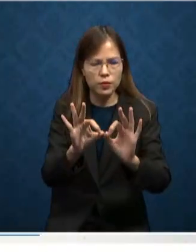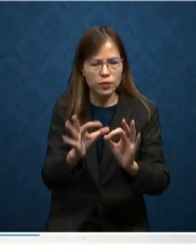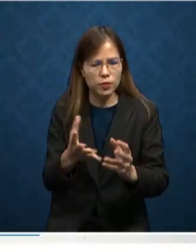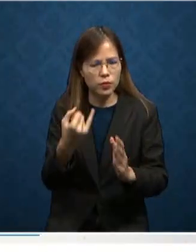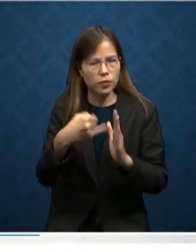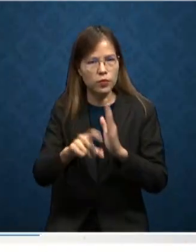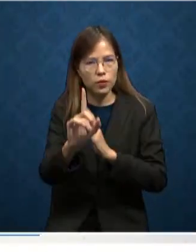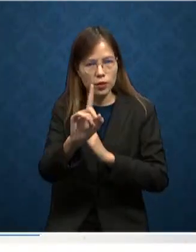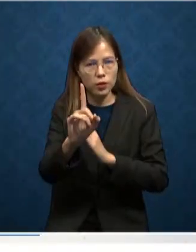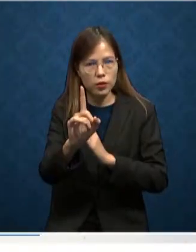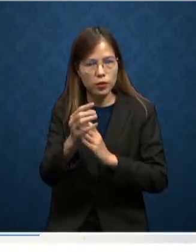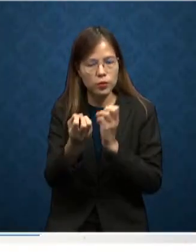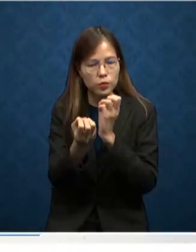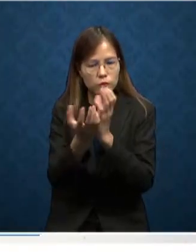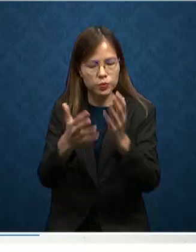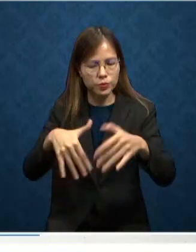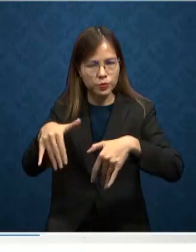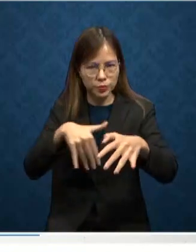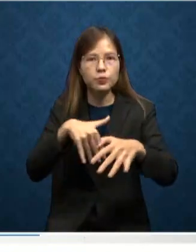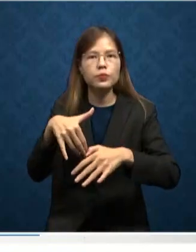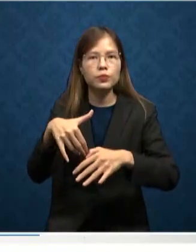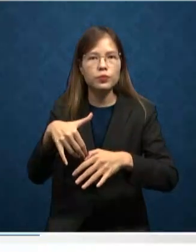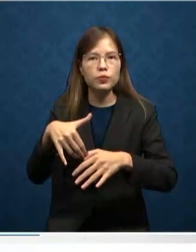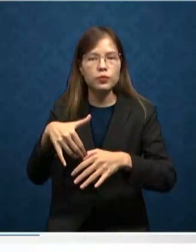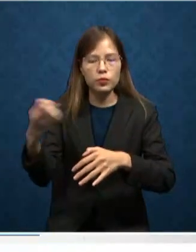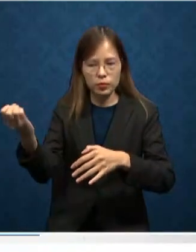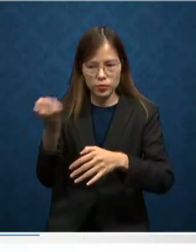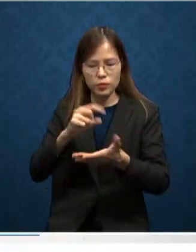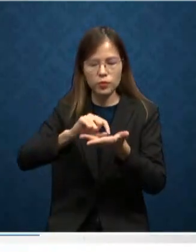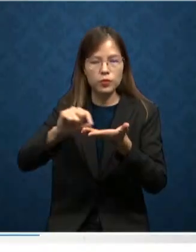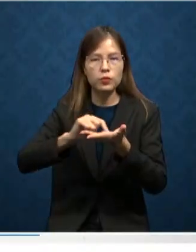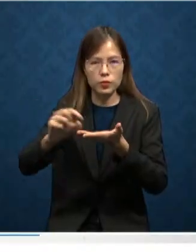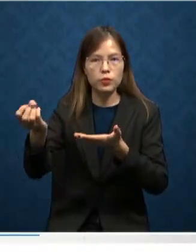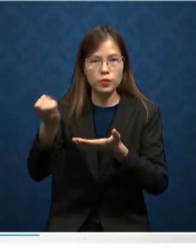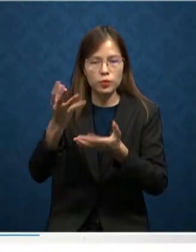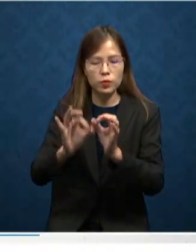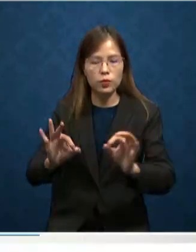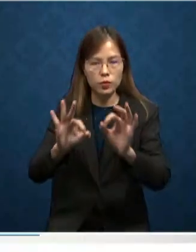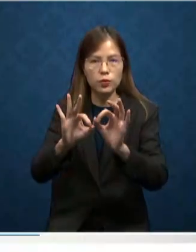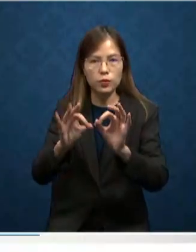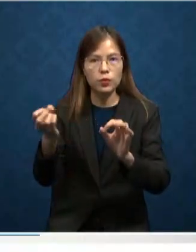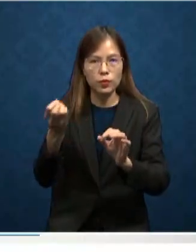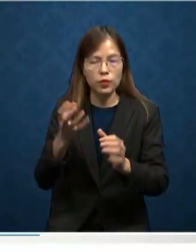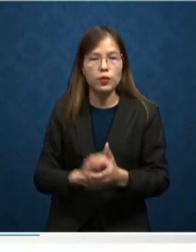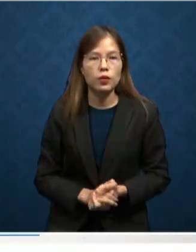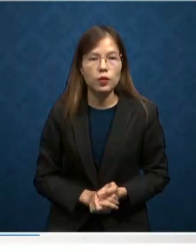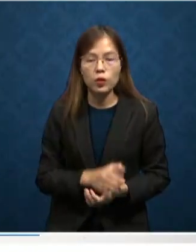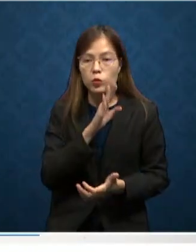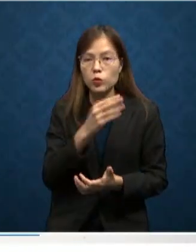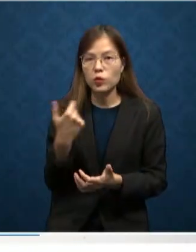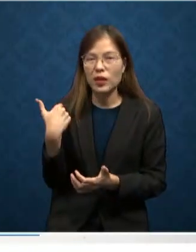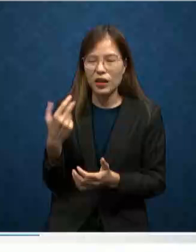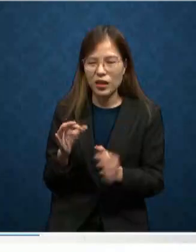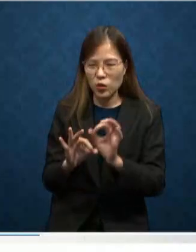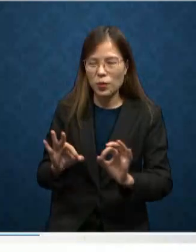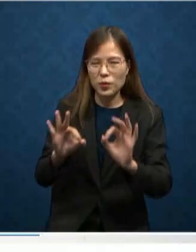ที่จะสร้างความเดือดร้อนให้ประชาชนท่านแจกๆมาก่อนให้เห็นความสำคัญก่อนอันที่ 2คือว่าเมื่อท่านเห็นความสำคัญของคดี